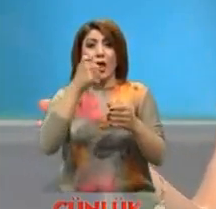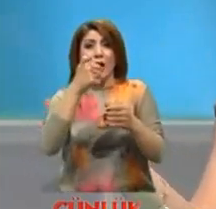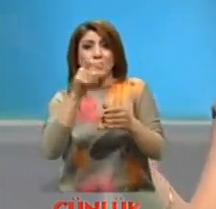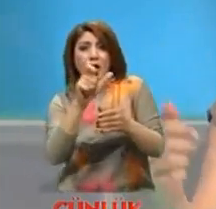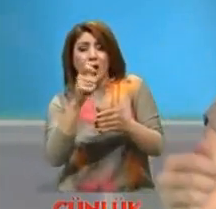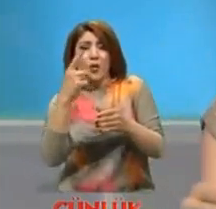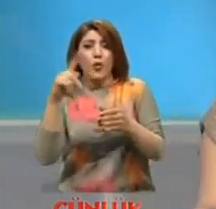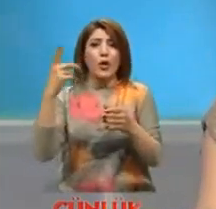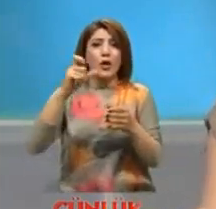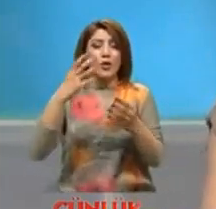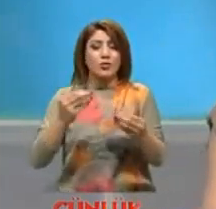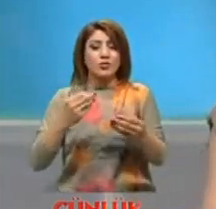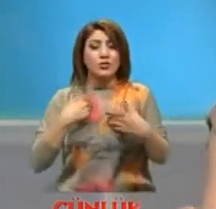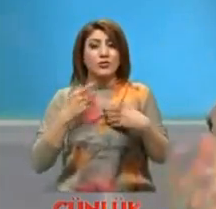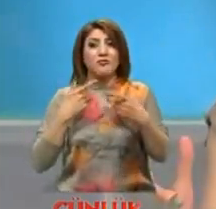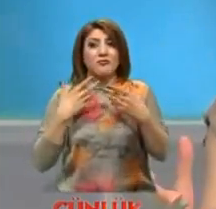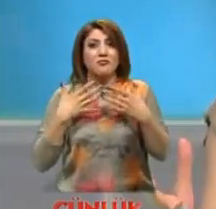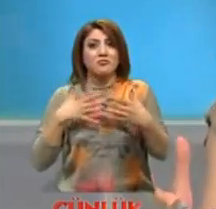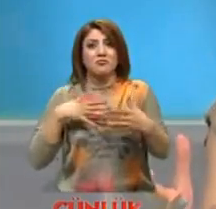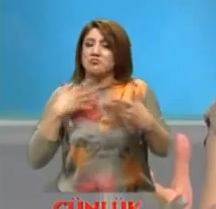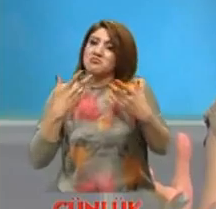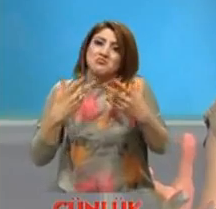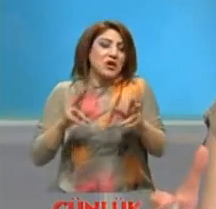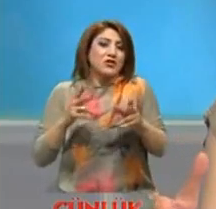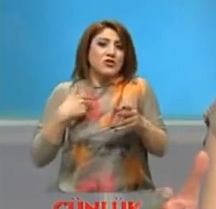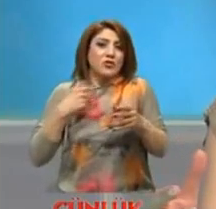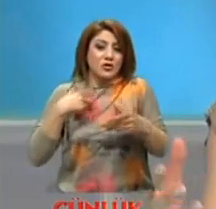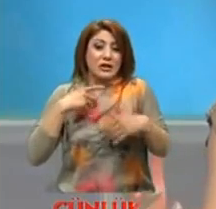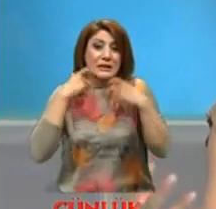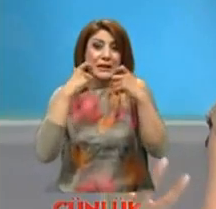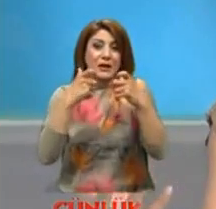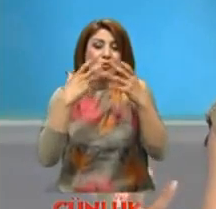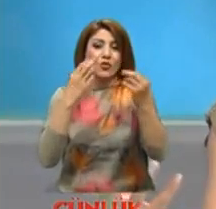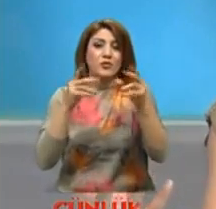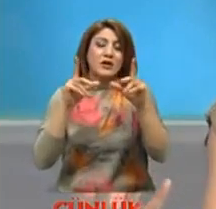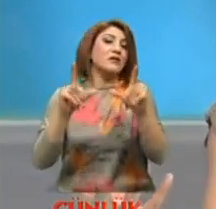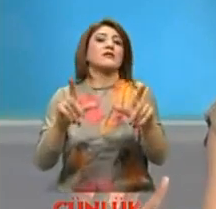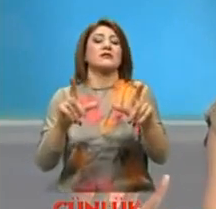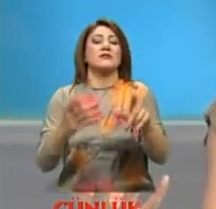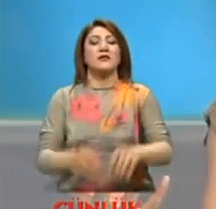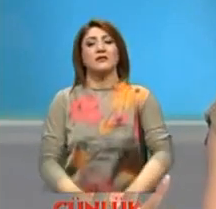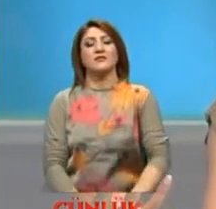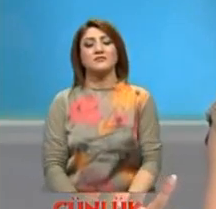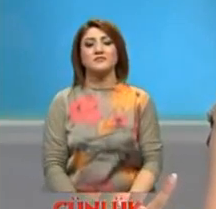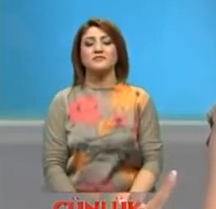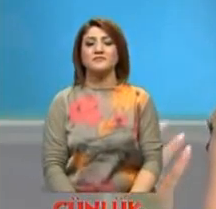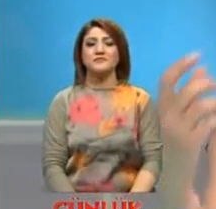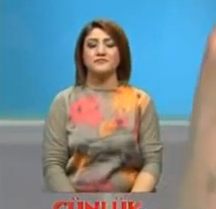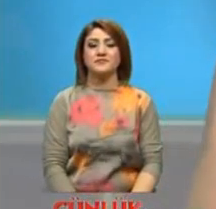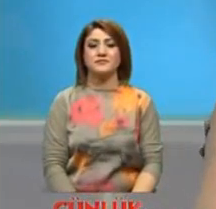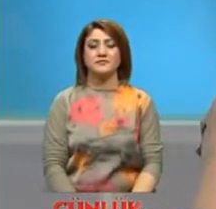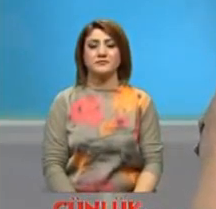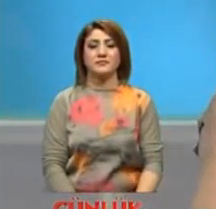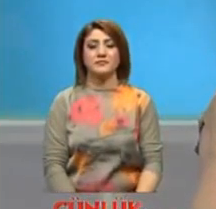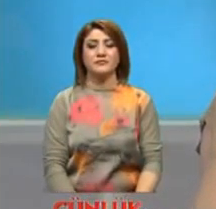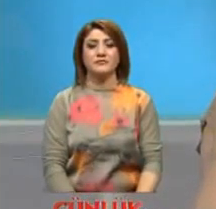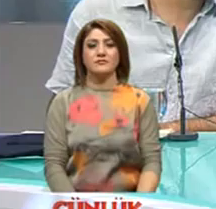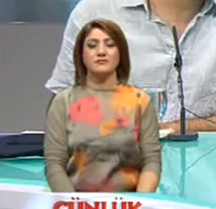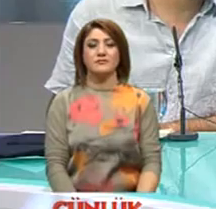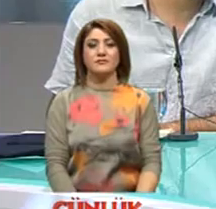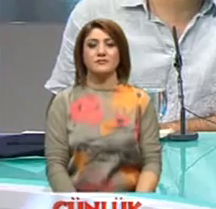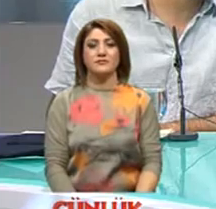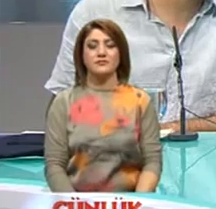olduğunu açıkçası tabii ki bilmiyorduk. Ona da dikkat etmemiz gerekiyor. So, what is the message on this? The message is that our